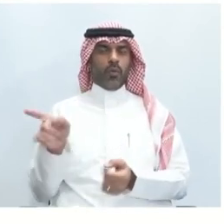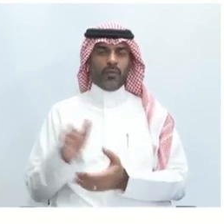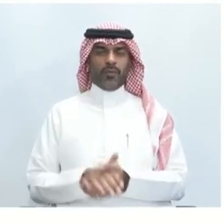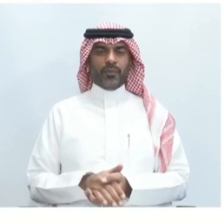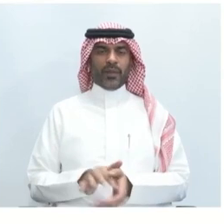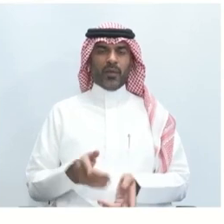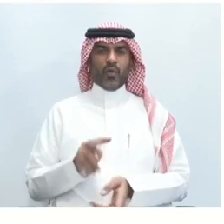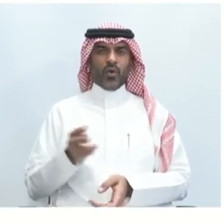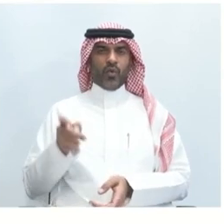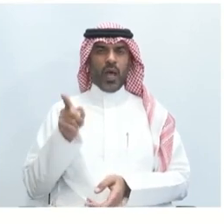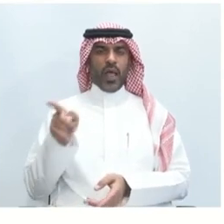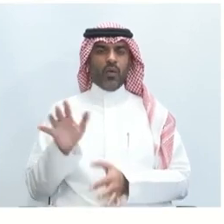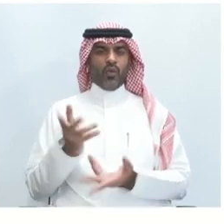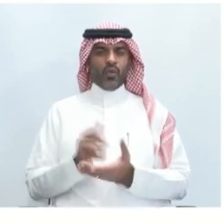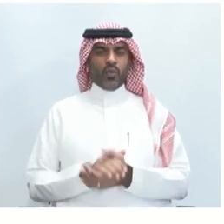الروبوتات